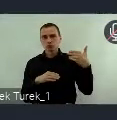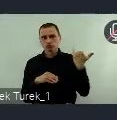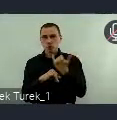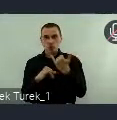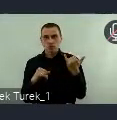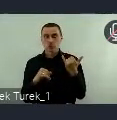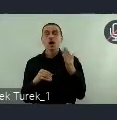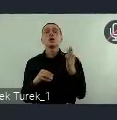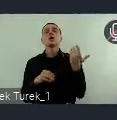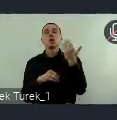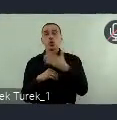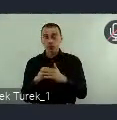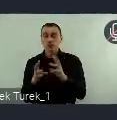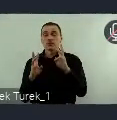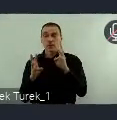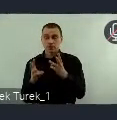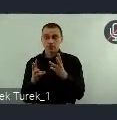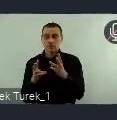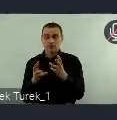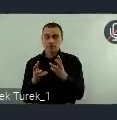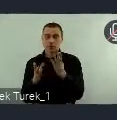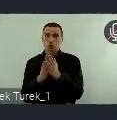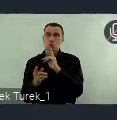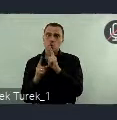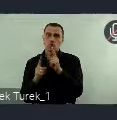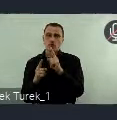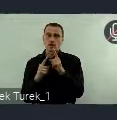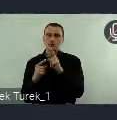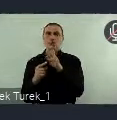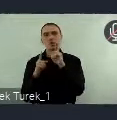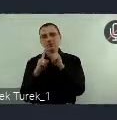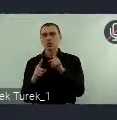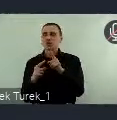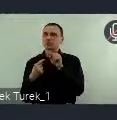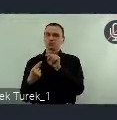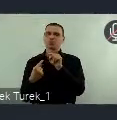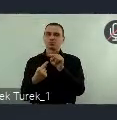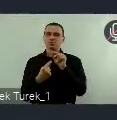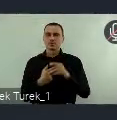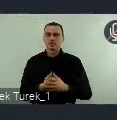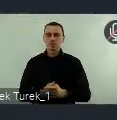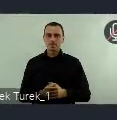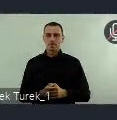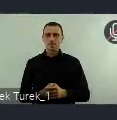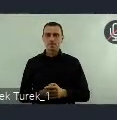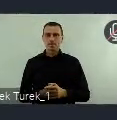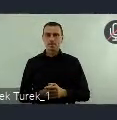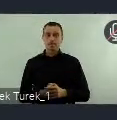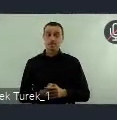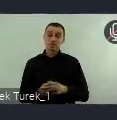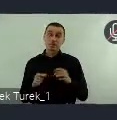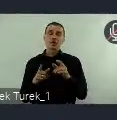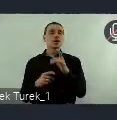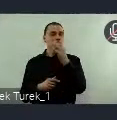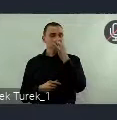besmo udział w warsztatach przeszłam wezmą udział w debatach takich prawdziwych oksfordzkich debatach No i znowu pytanie